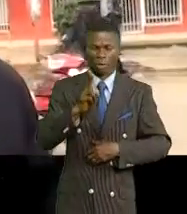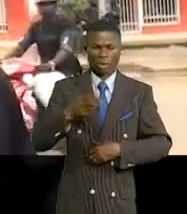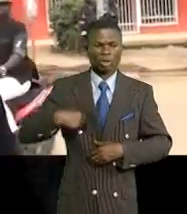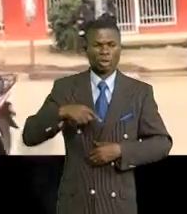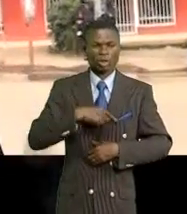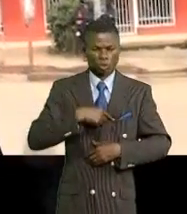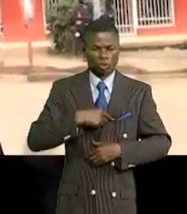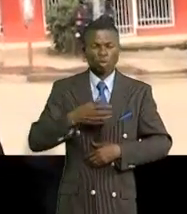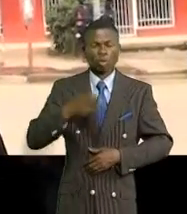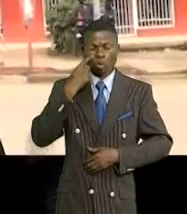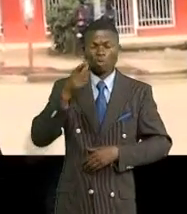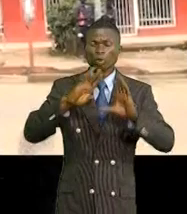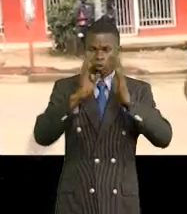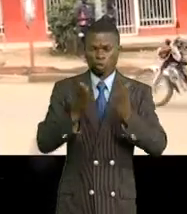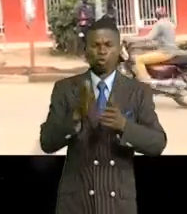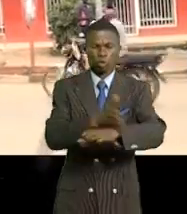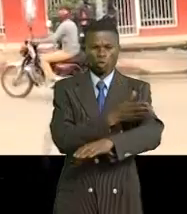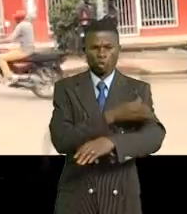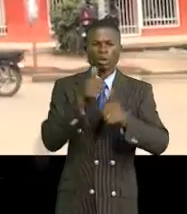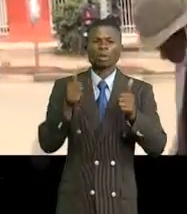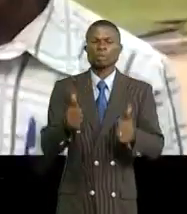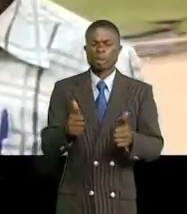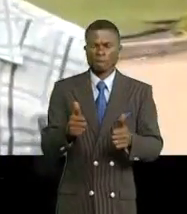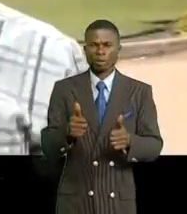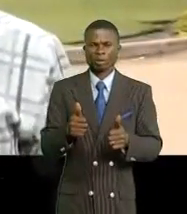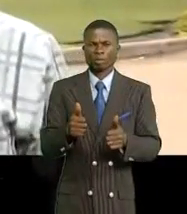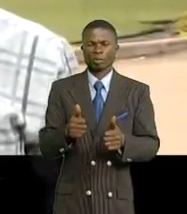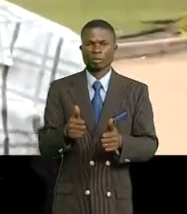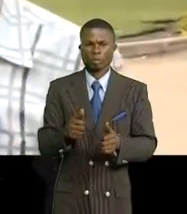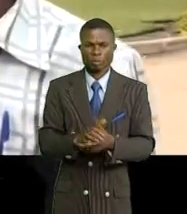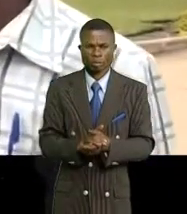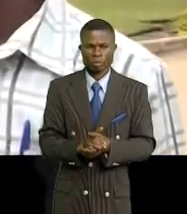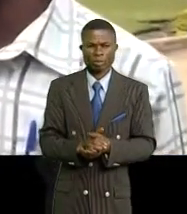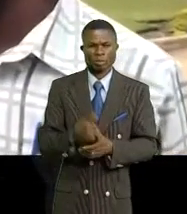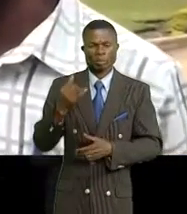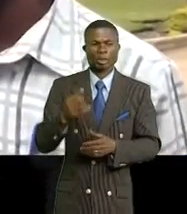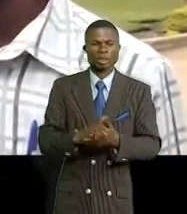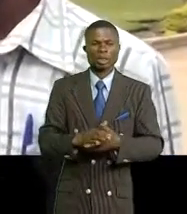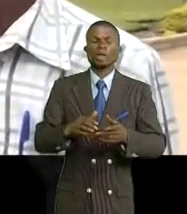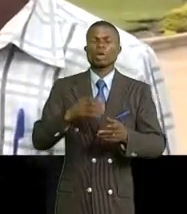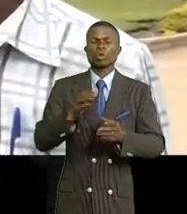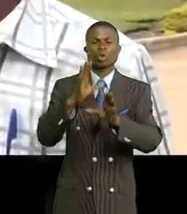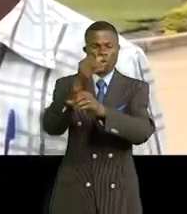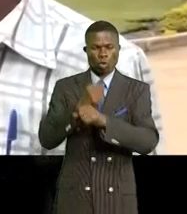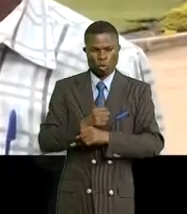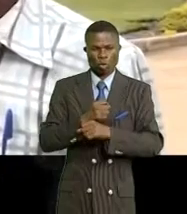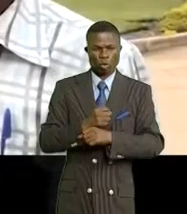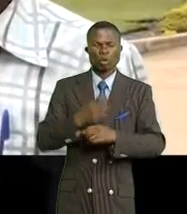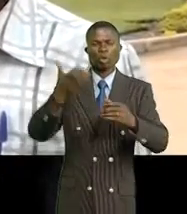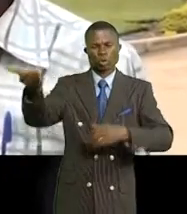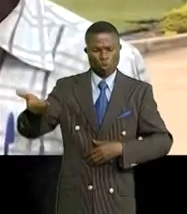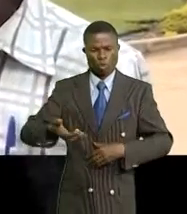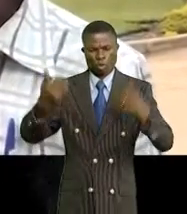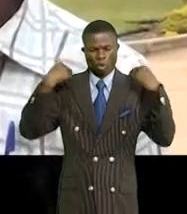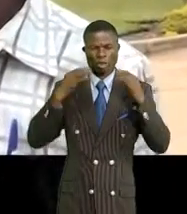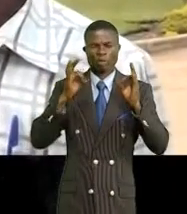va sentir que tout va aller très bien. Donc. Ayons cette délégation avec la chaleur, vraiment on est très content parce qu'ici on